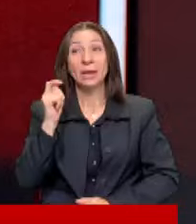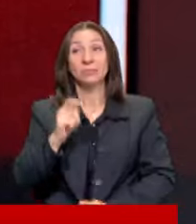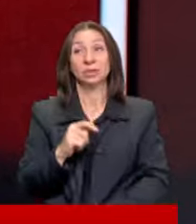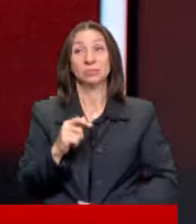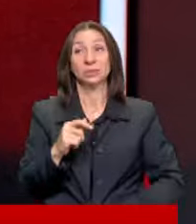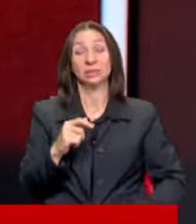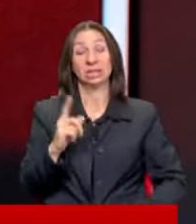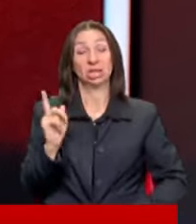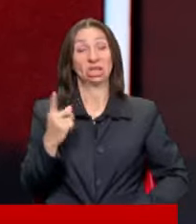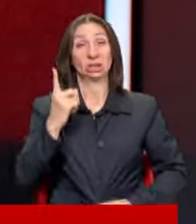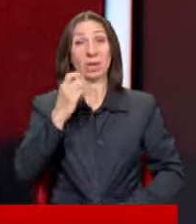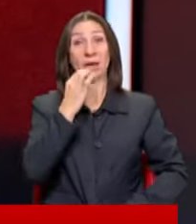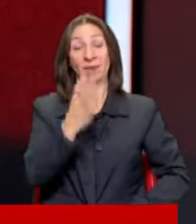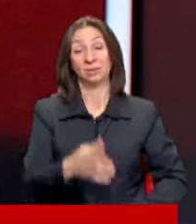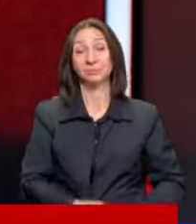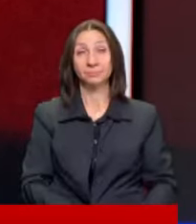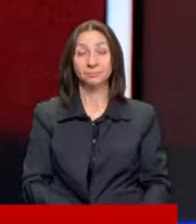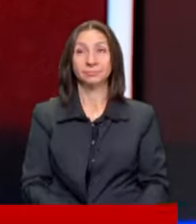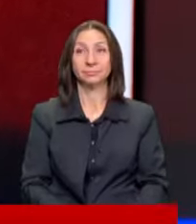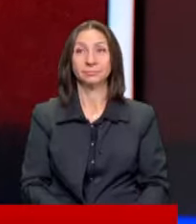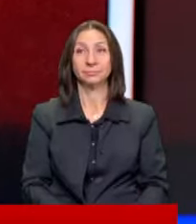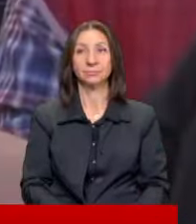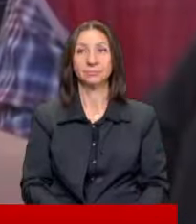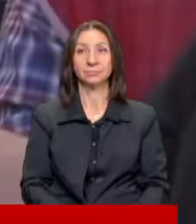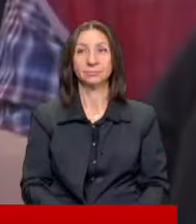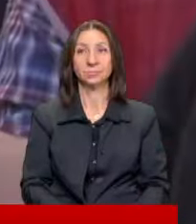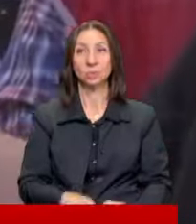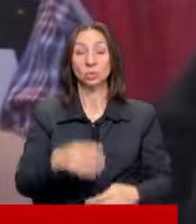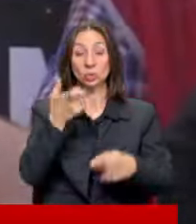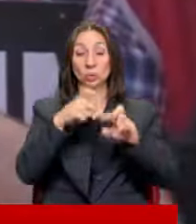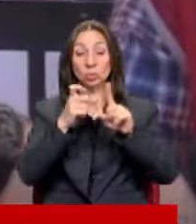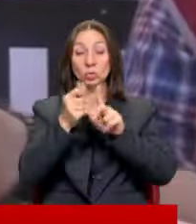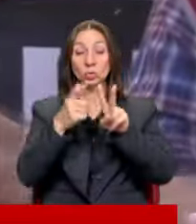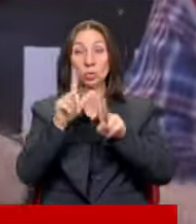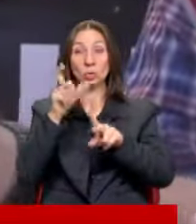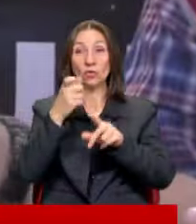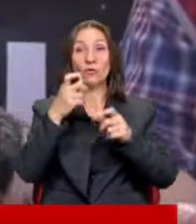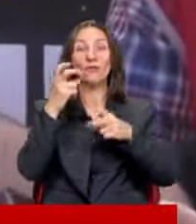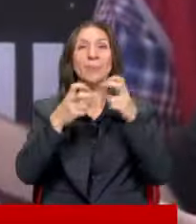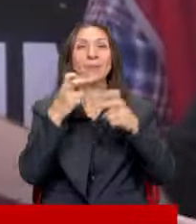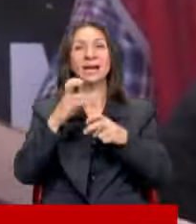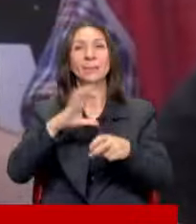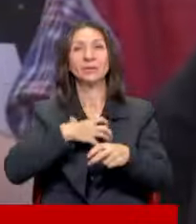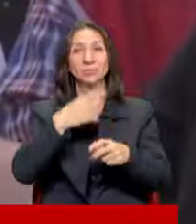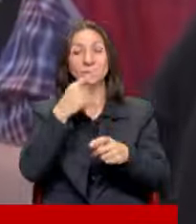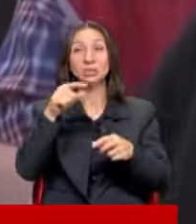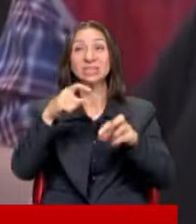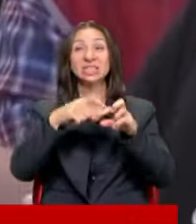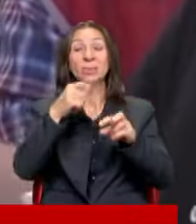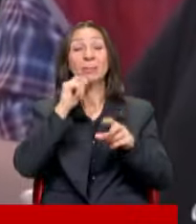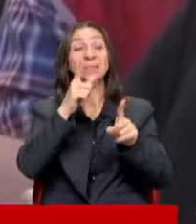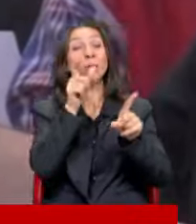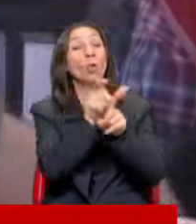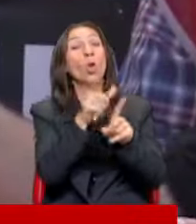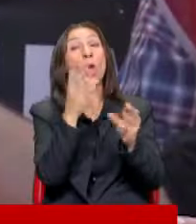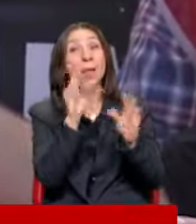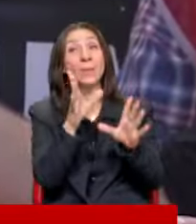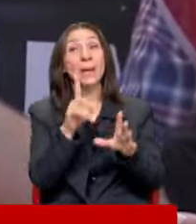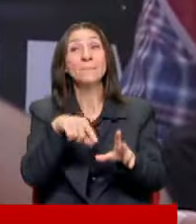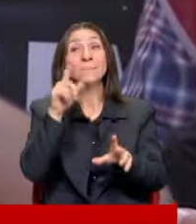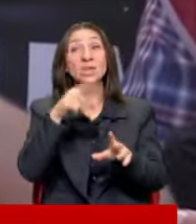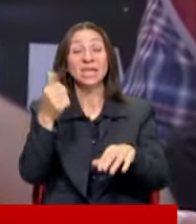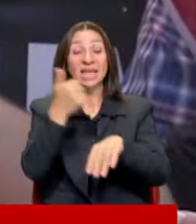mış ilginç bir haber ürdünlü firmaya sesleniyorum bugün Recep abin seni koruyor olabilir